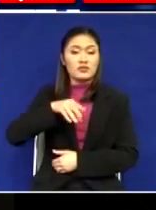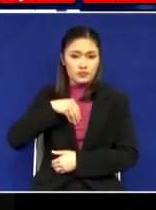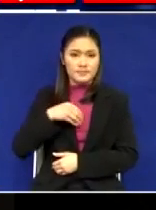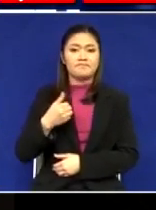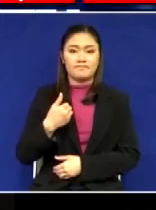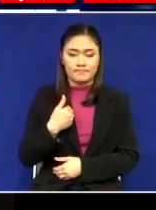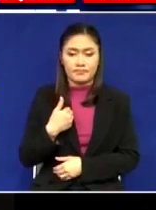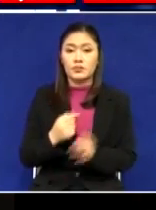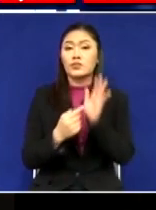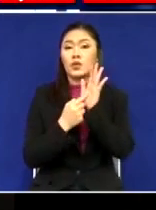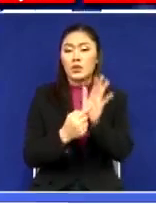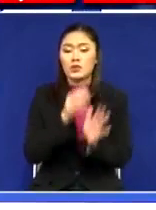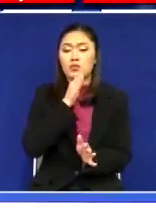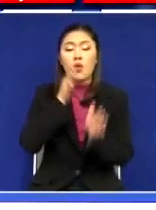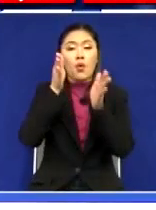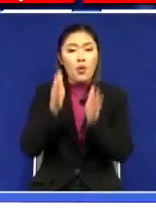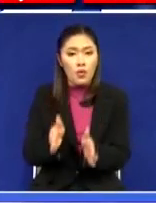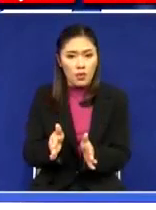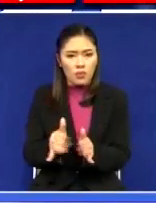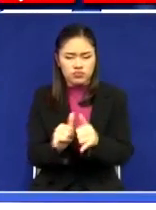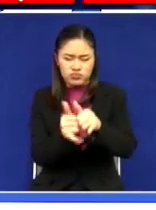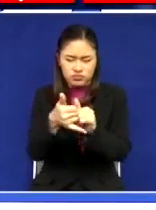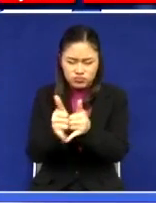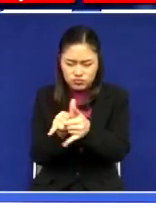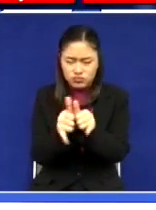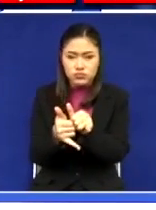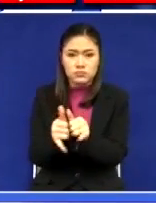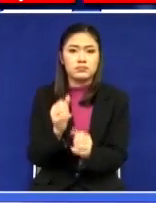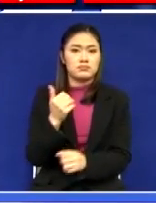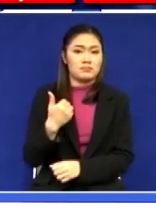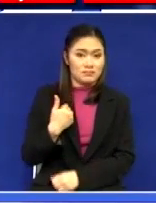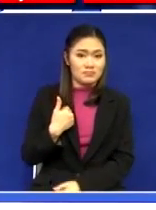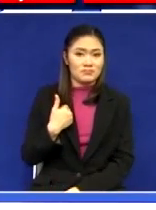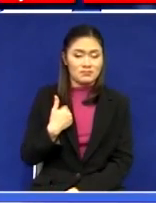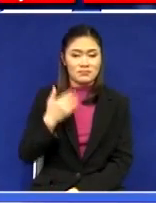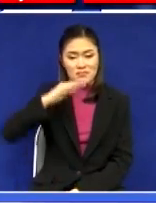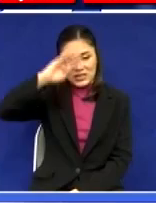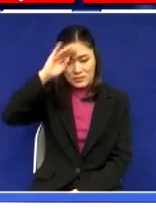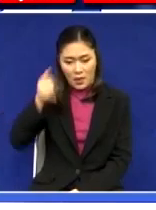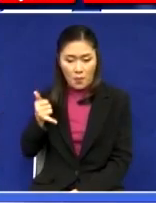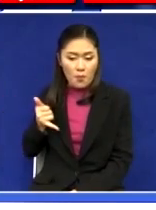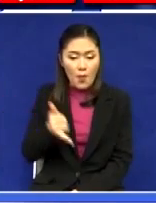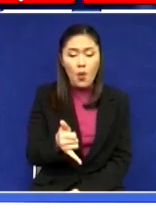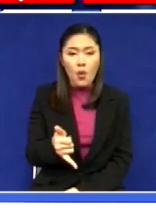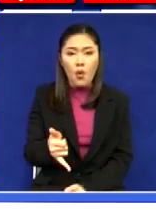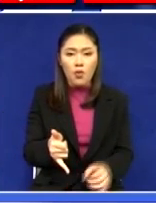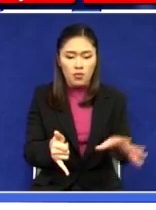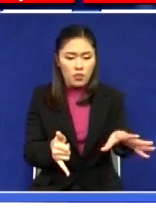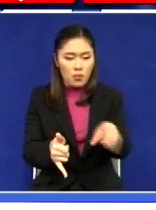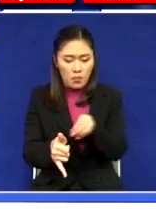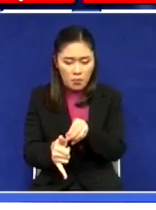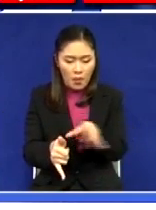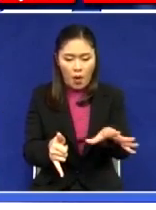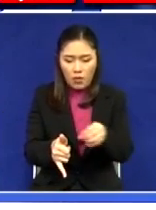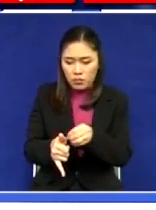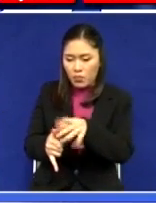อนะครับอย่างเช่นถ้ามีผู้คนแออัดกันเป็นจำนวนมากแล้วถ้าเกิดมีผู้ป่วยเข้าไปสักคนนึงนะครับก็อาจจะมีผู้ติดเชื้อเป็นจ